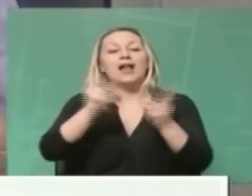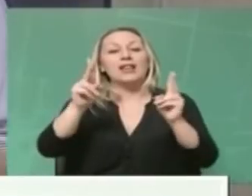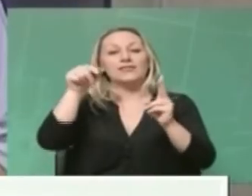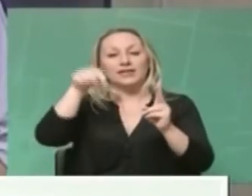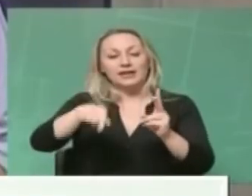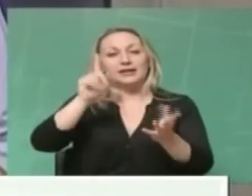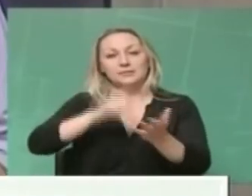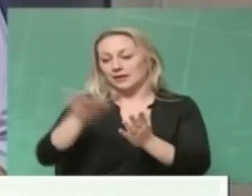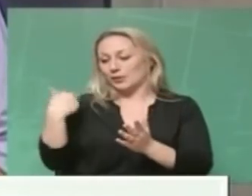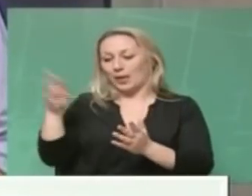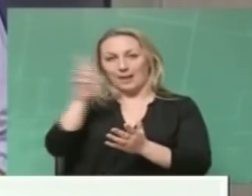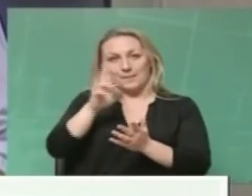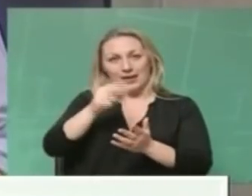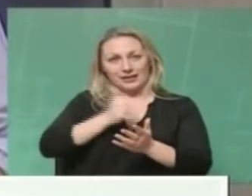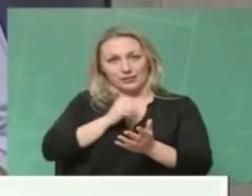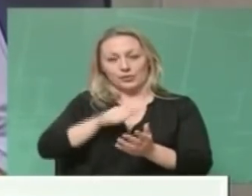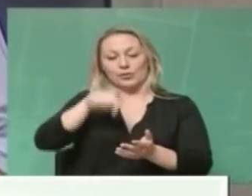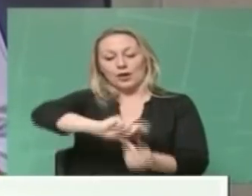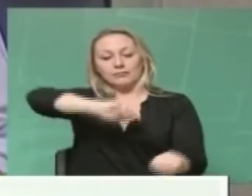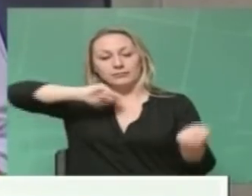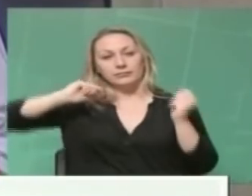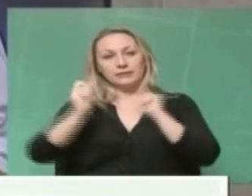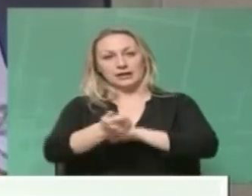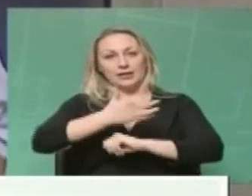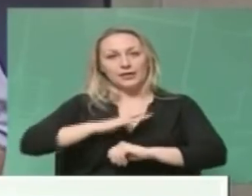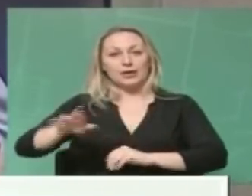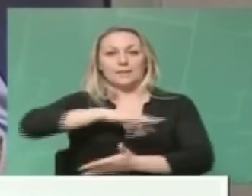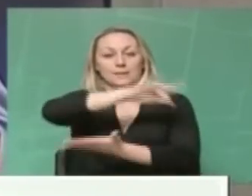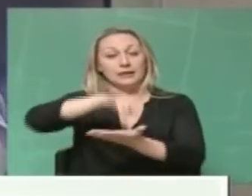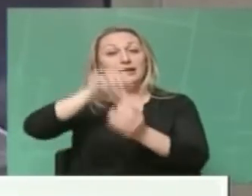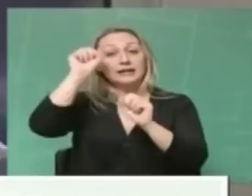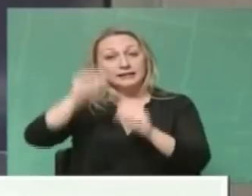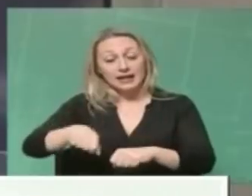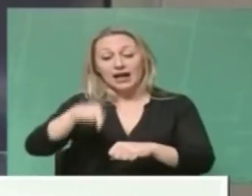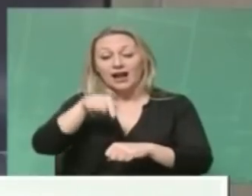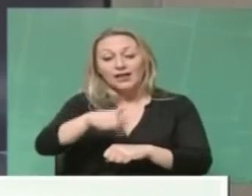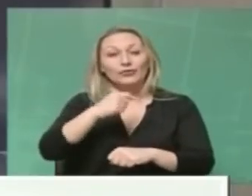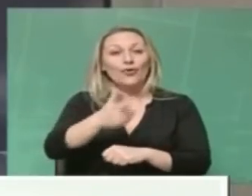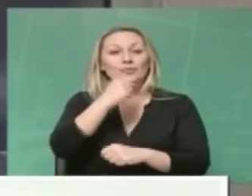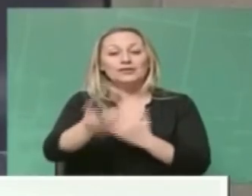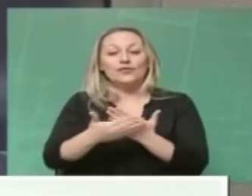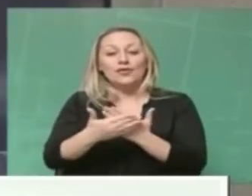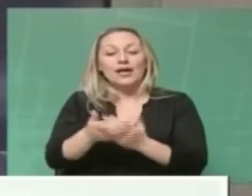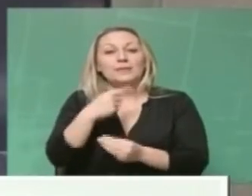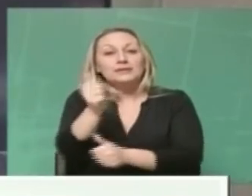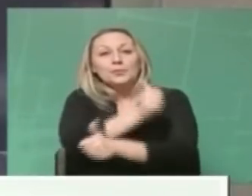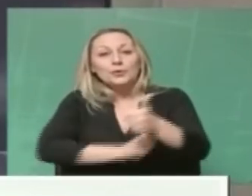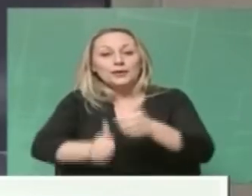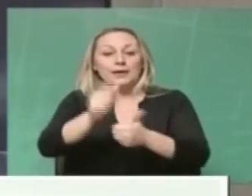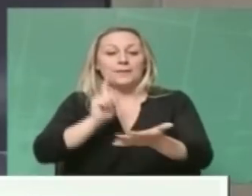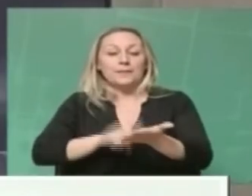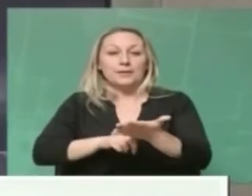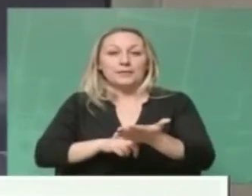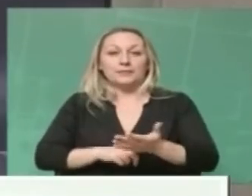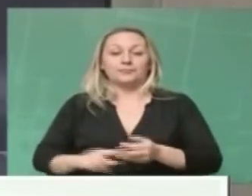οποίο απασχολεί τον κόσμο, διευκολύνει την καθημερινότητα του καθενός και θεωρούμε επίσης ότι πρέπει να μπει σαν προτεραιότητα.